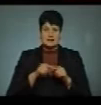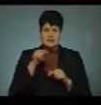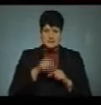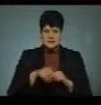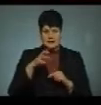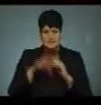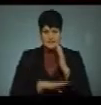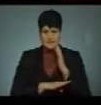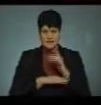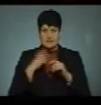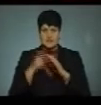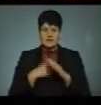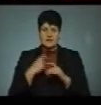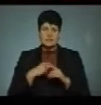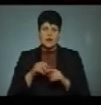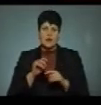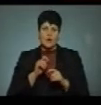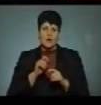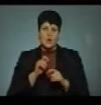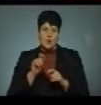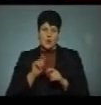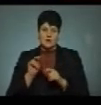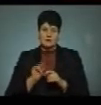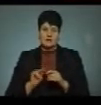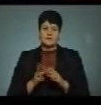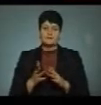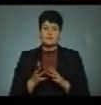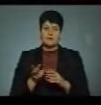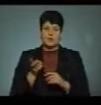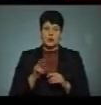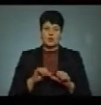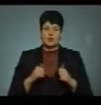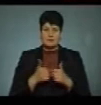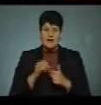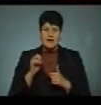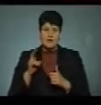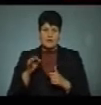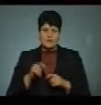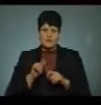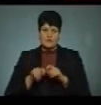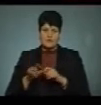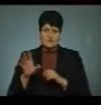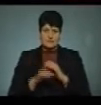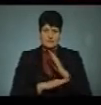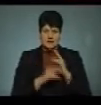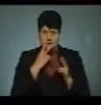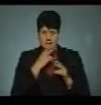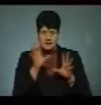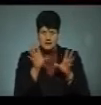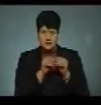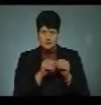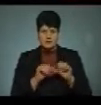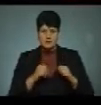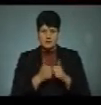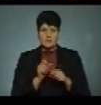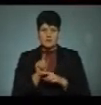держекоінспектори, дізнавалися кореспонденти Суспільного. Приходить комісія з екології, вони обстежують ці дерева, проходимо, дивимося разом з комісією,